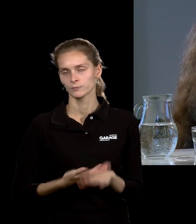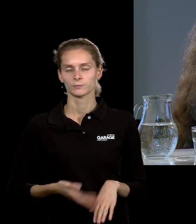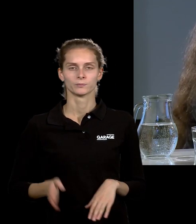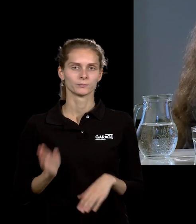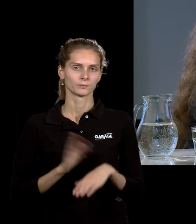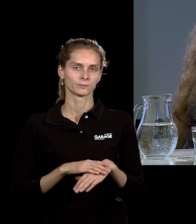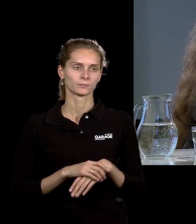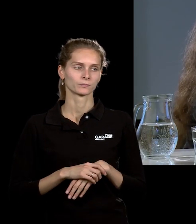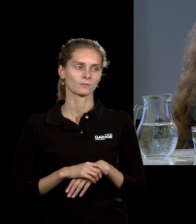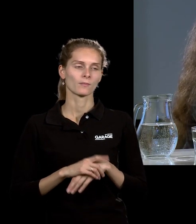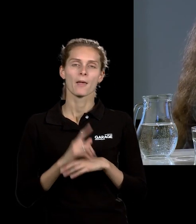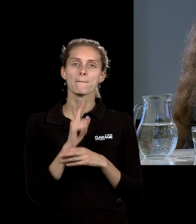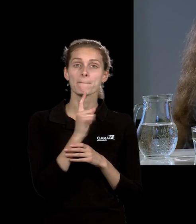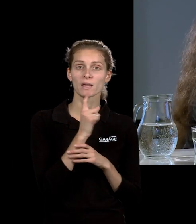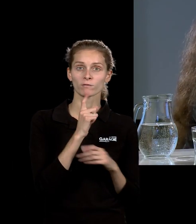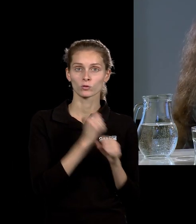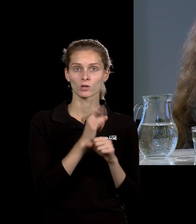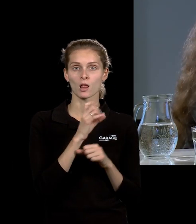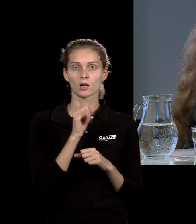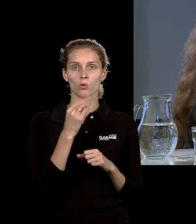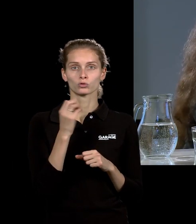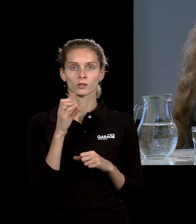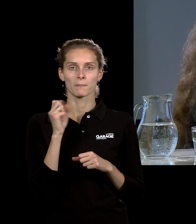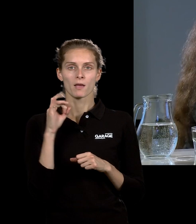Поэтому первое, что делает Раушенберг,